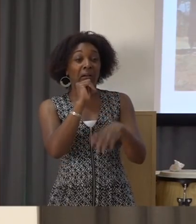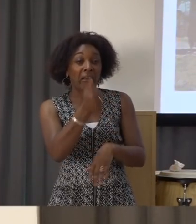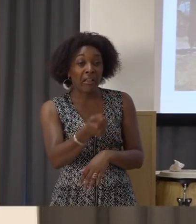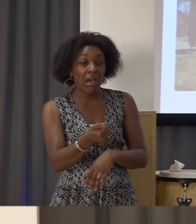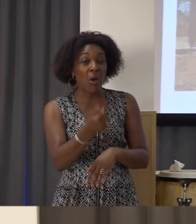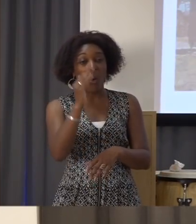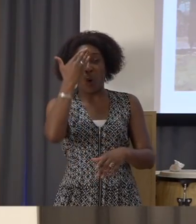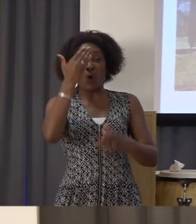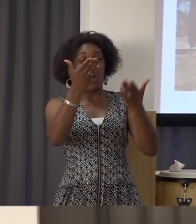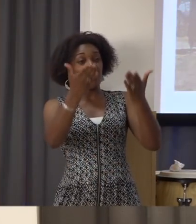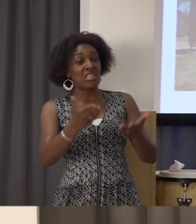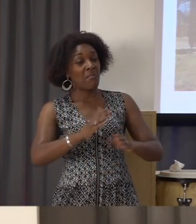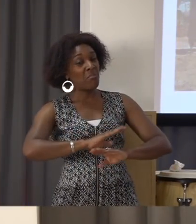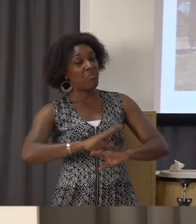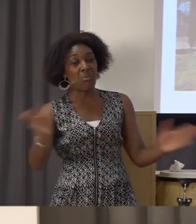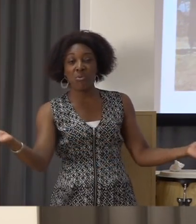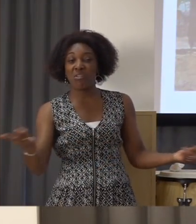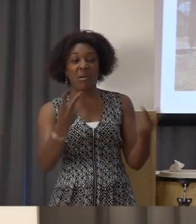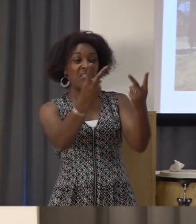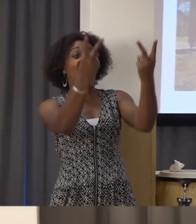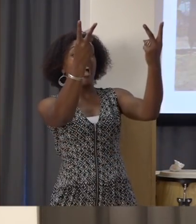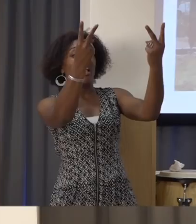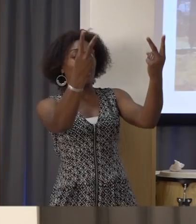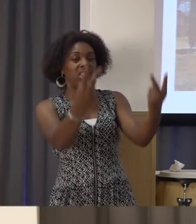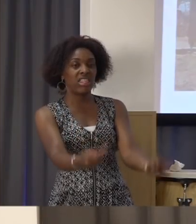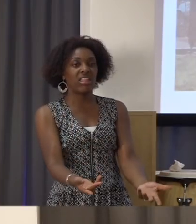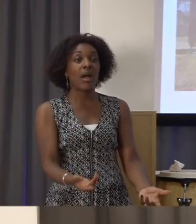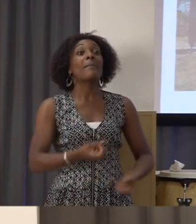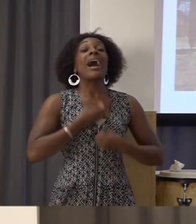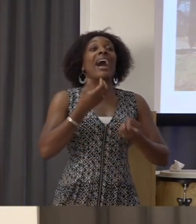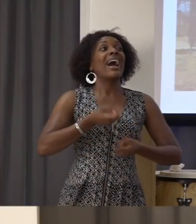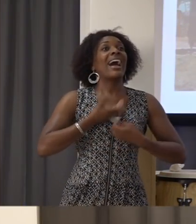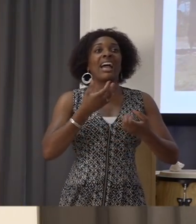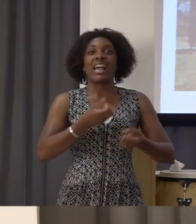considération, personne ne te considère. Tu peux parler,